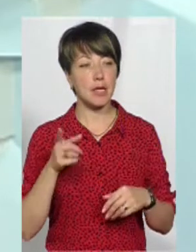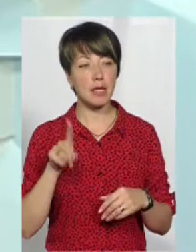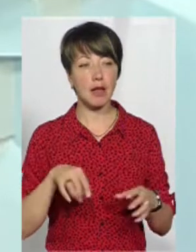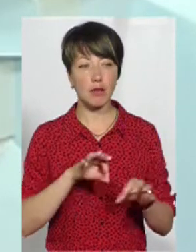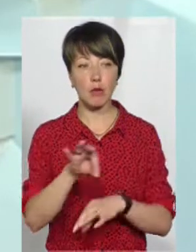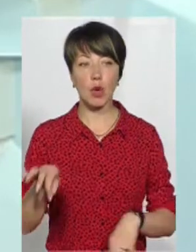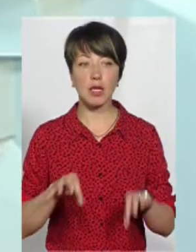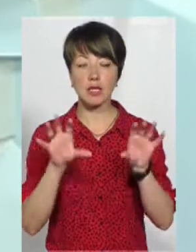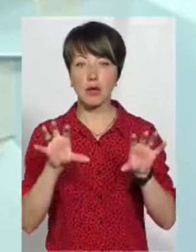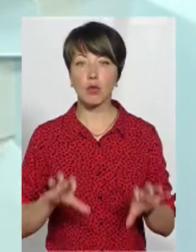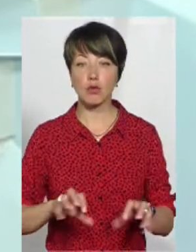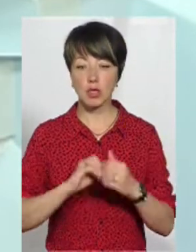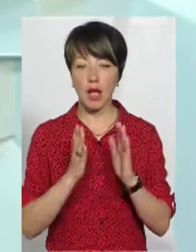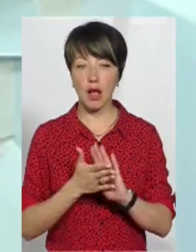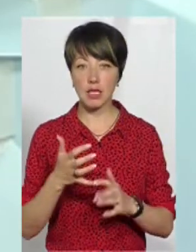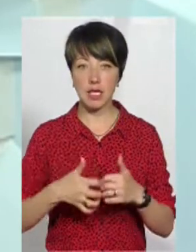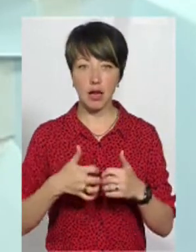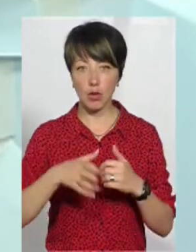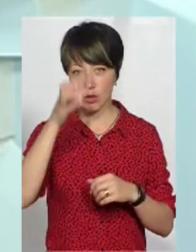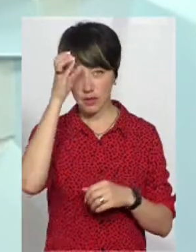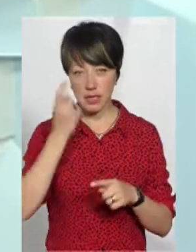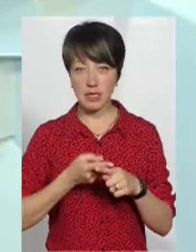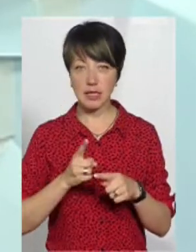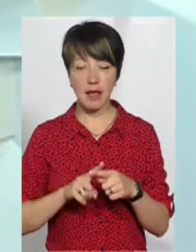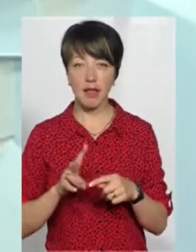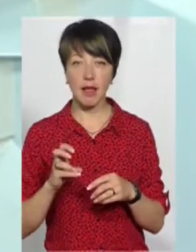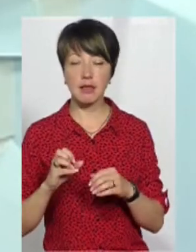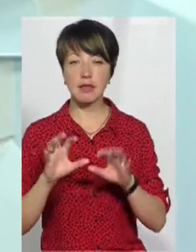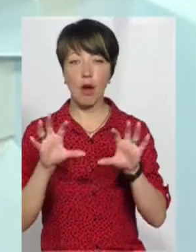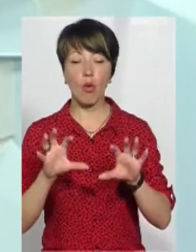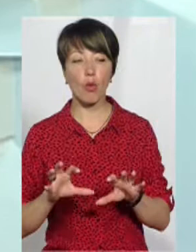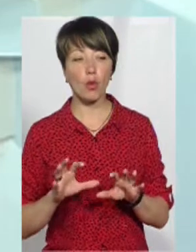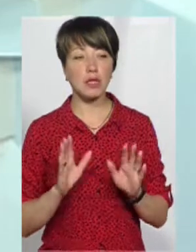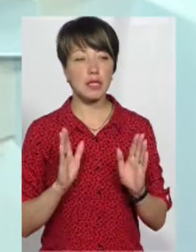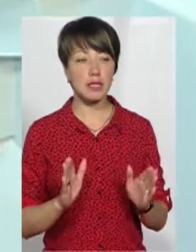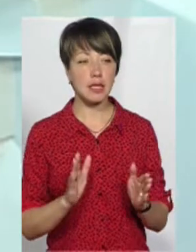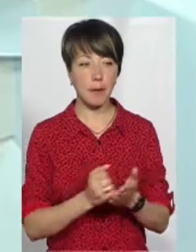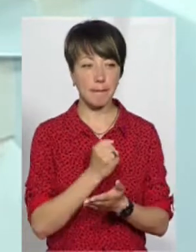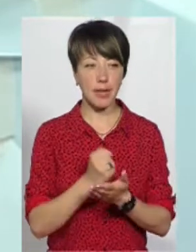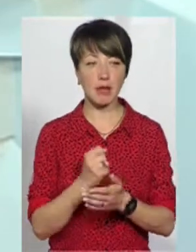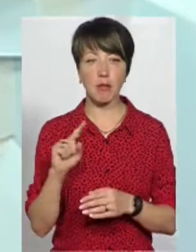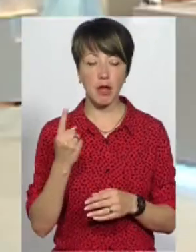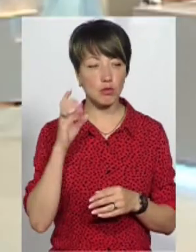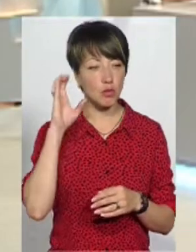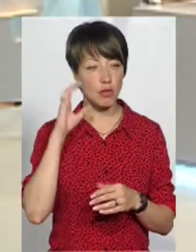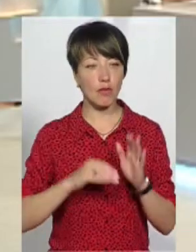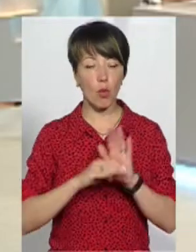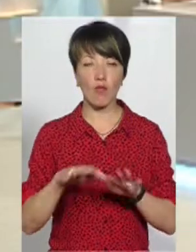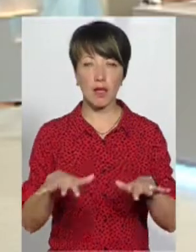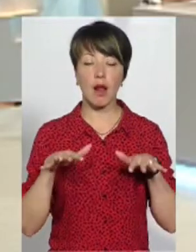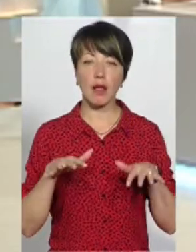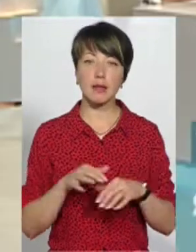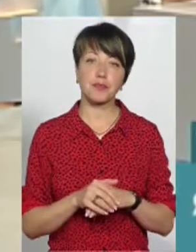проєкті закону про загальну середню освіту, поки що це не є закон, а він прийнятий тільки в першому читанні у Верховній